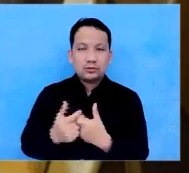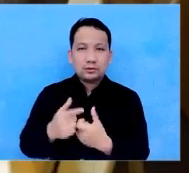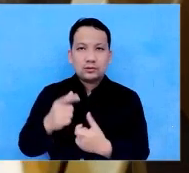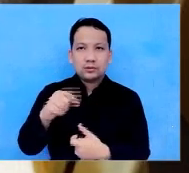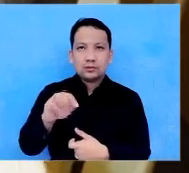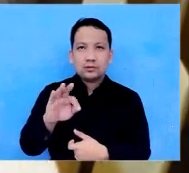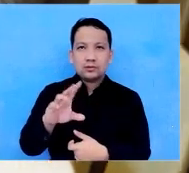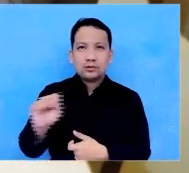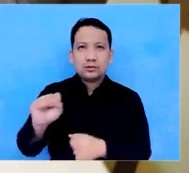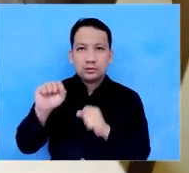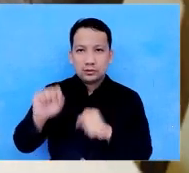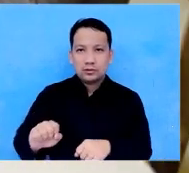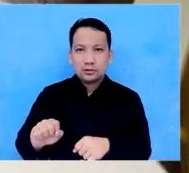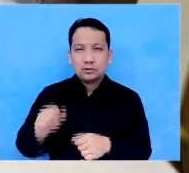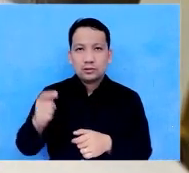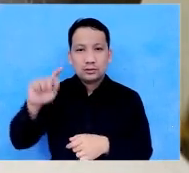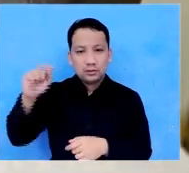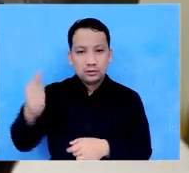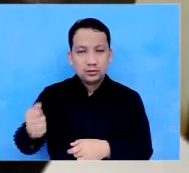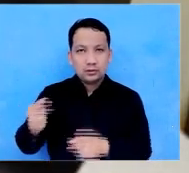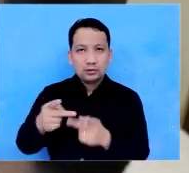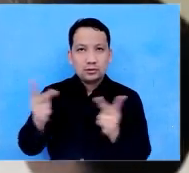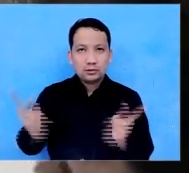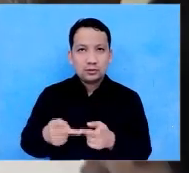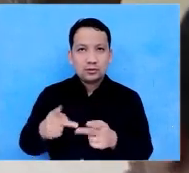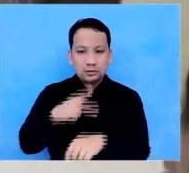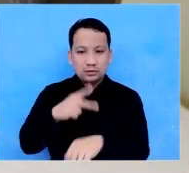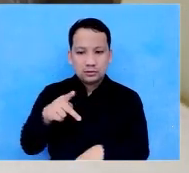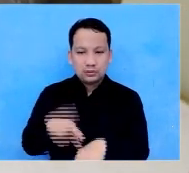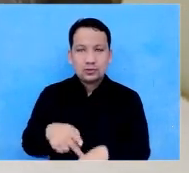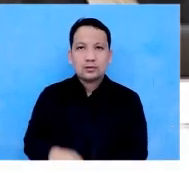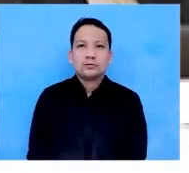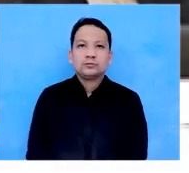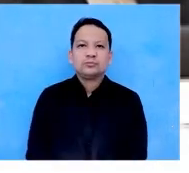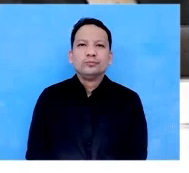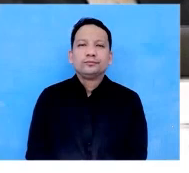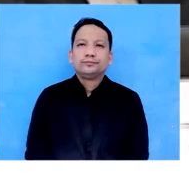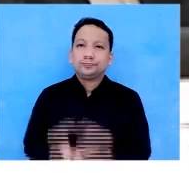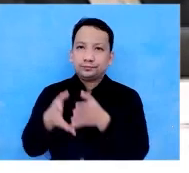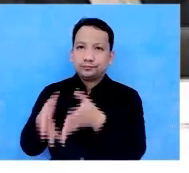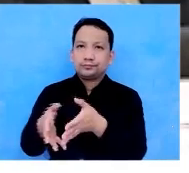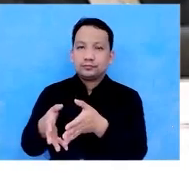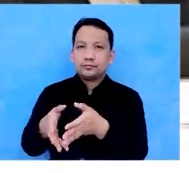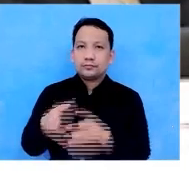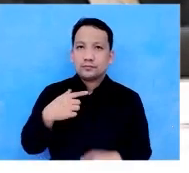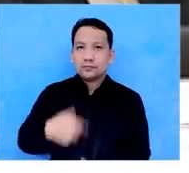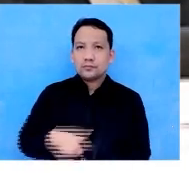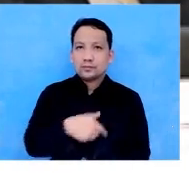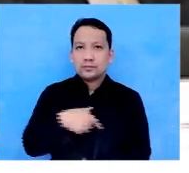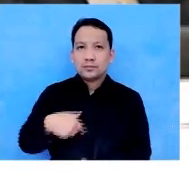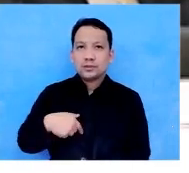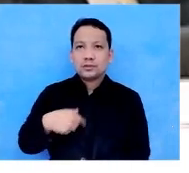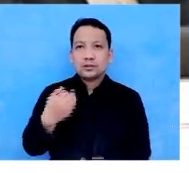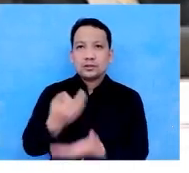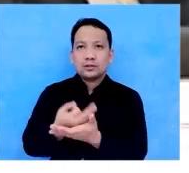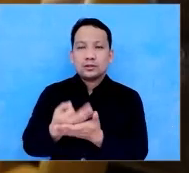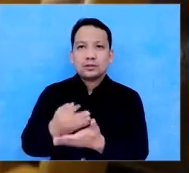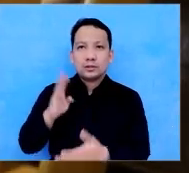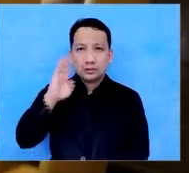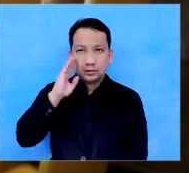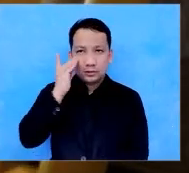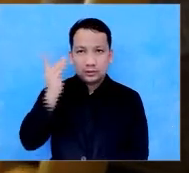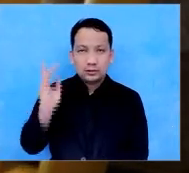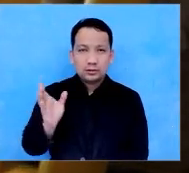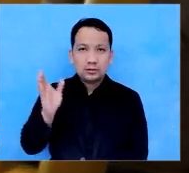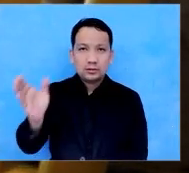sa mga posibleng investment ventures para sa Pilipinas. Naiwan naman sa Switzerland si Finance Secretary Benjamin Jokno